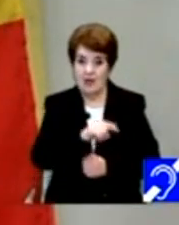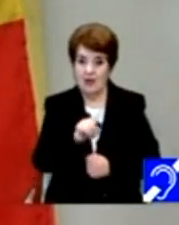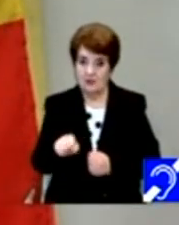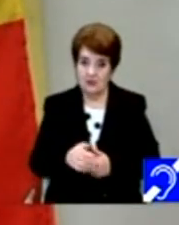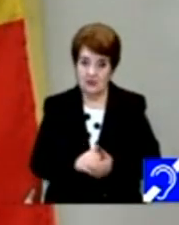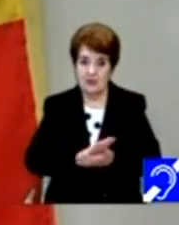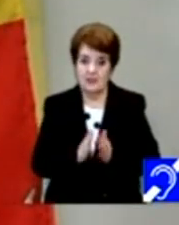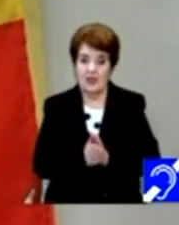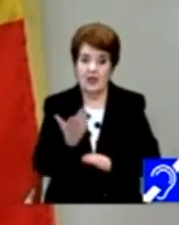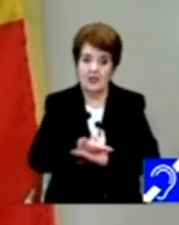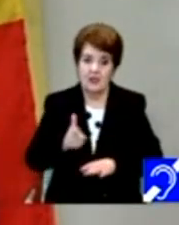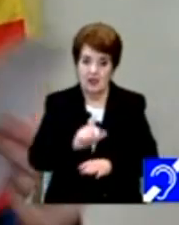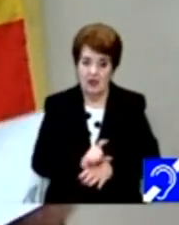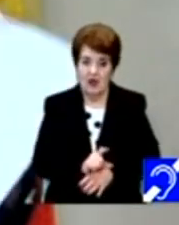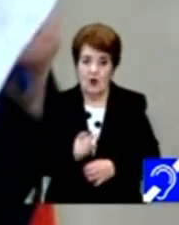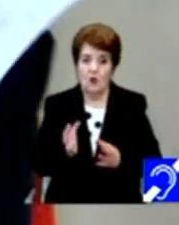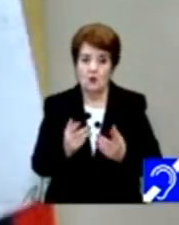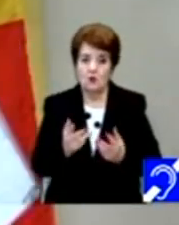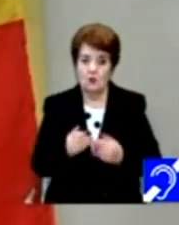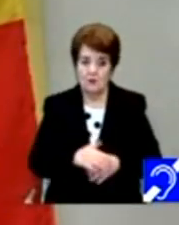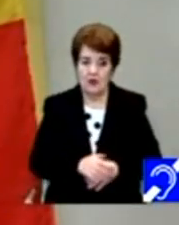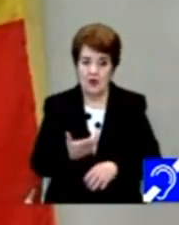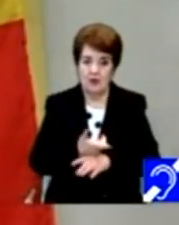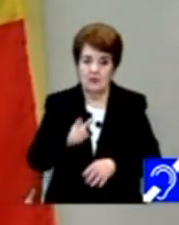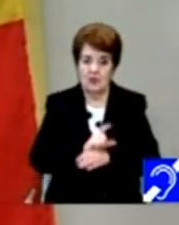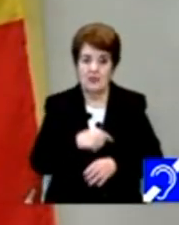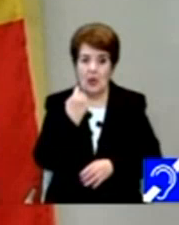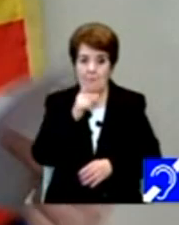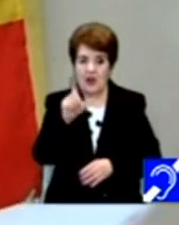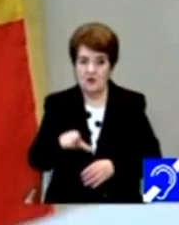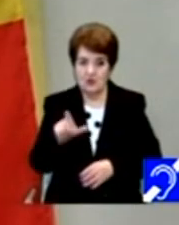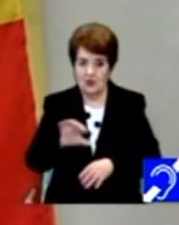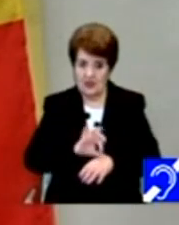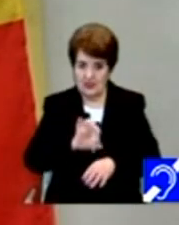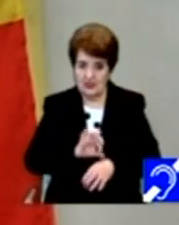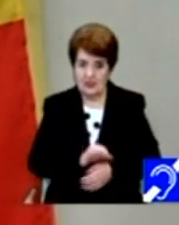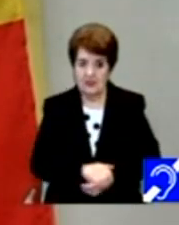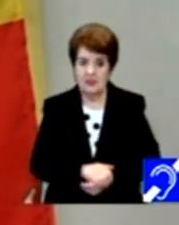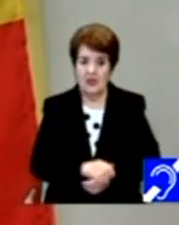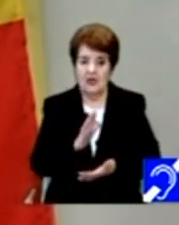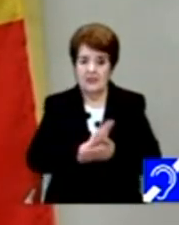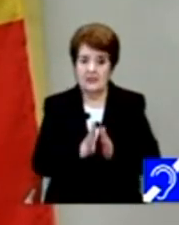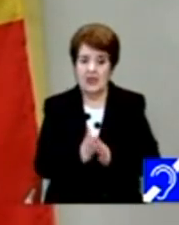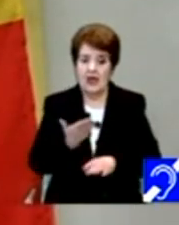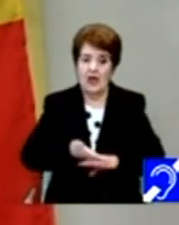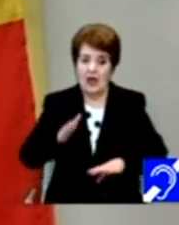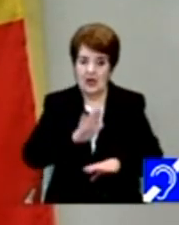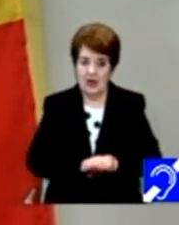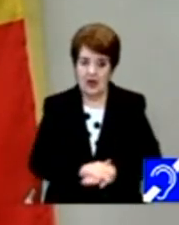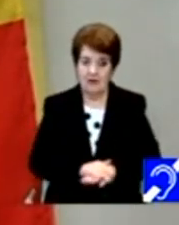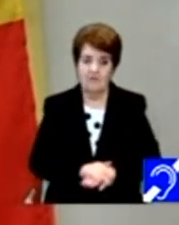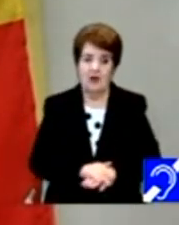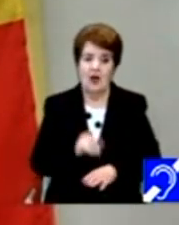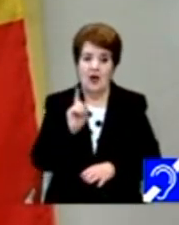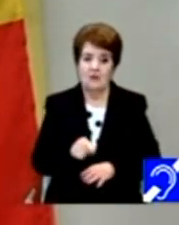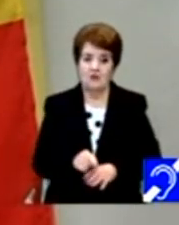în stare extrem de gravă, avem un număr sporit de pacienți în stare gravă, acest număr fiind